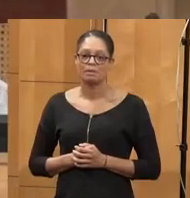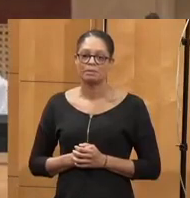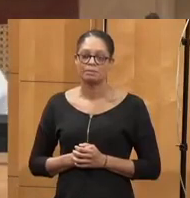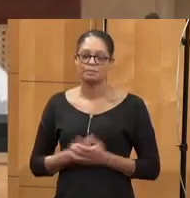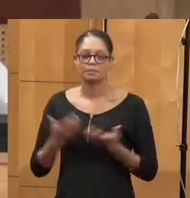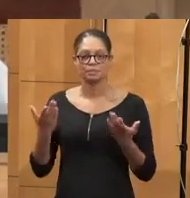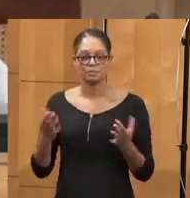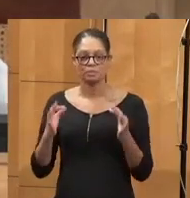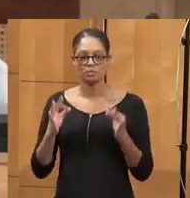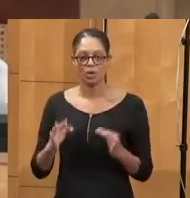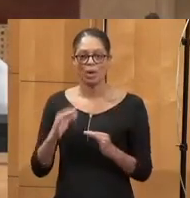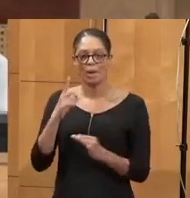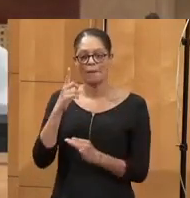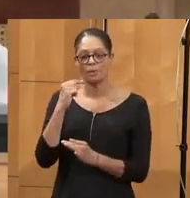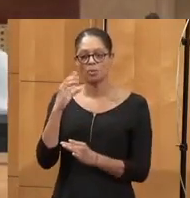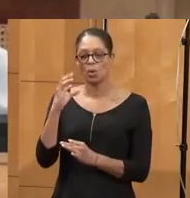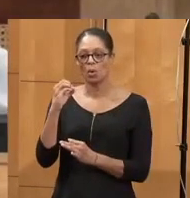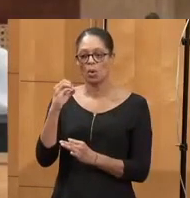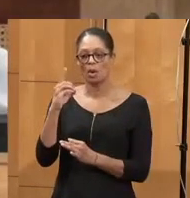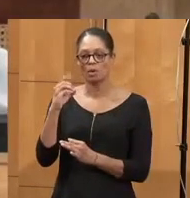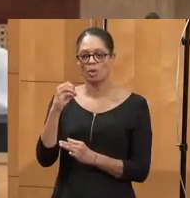Je vais demander à M. Odona de revenir.